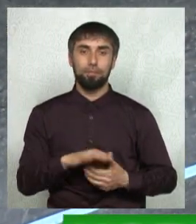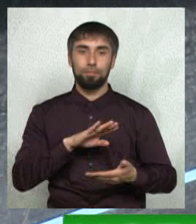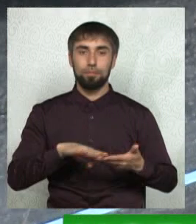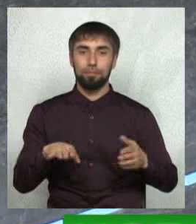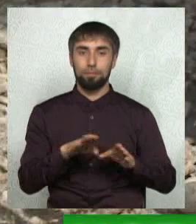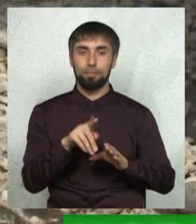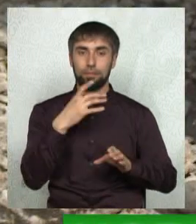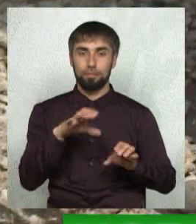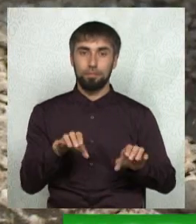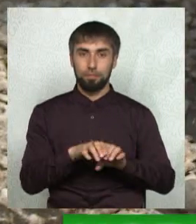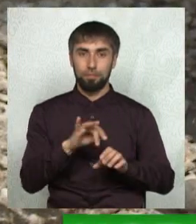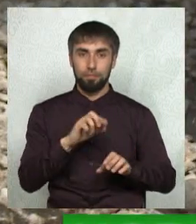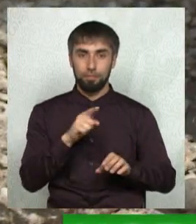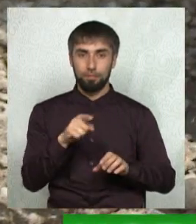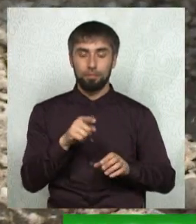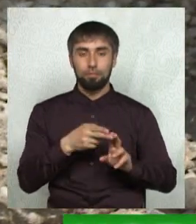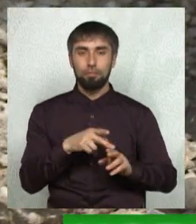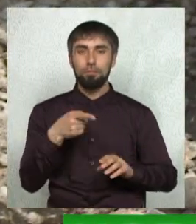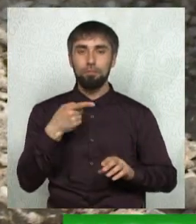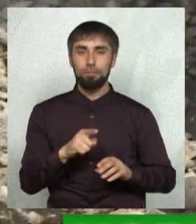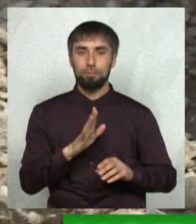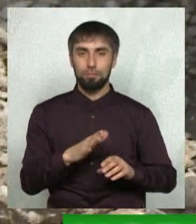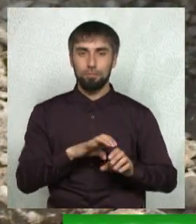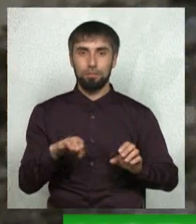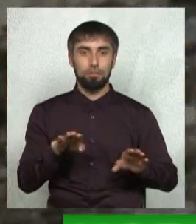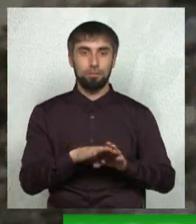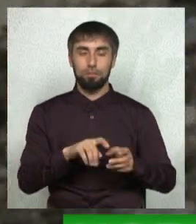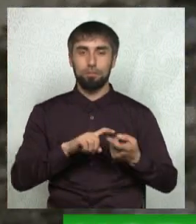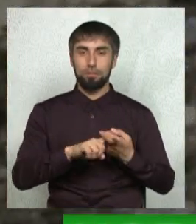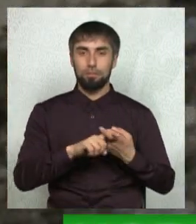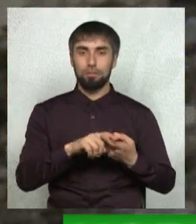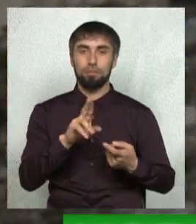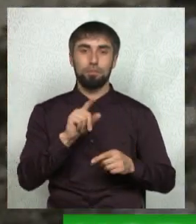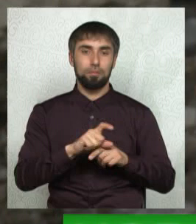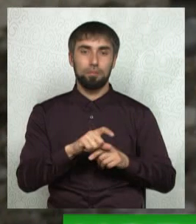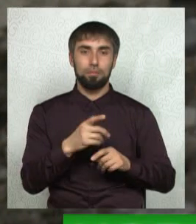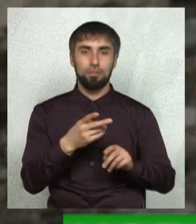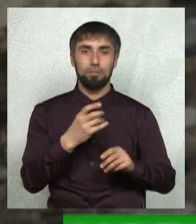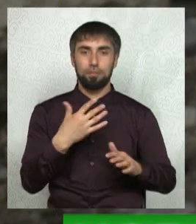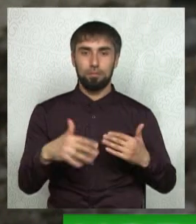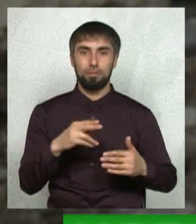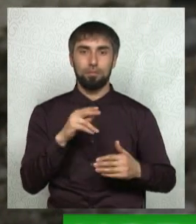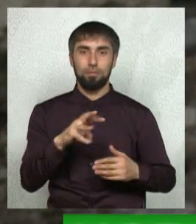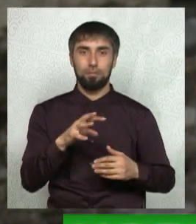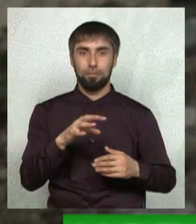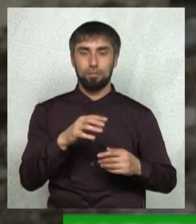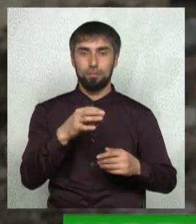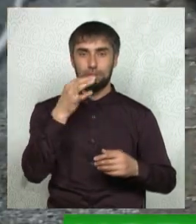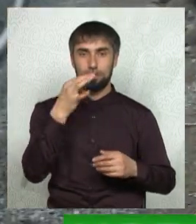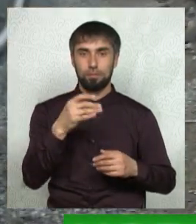После такой спайки две трубы становятся единым целым. Такая связь, со слов рабочих, ничем не слабее цельной